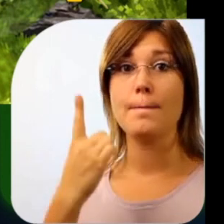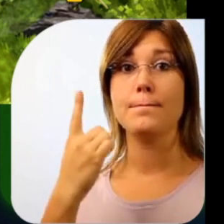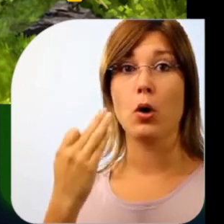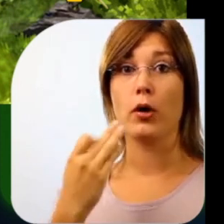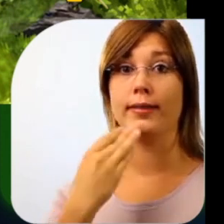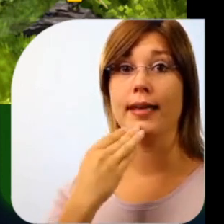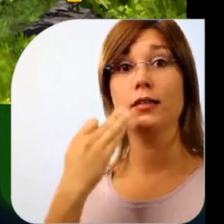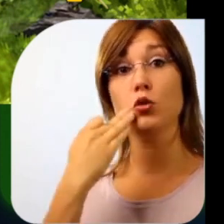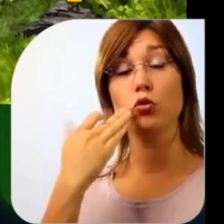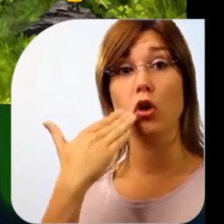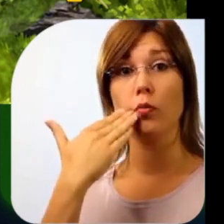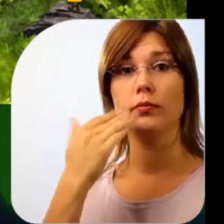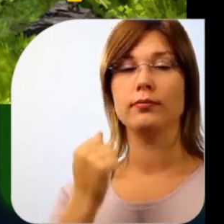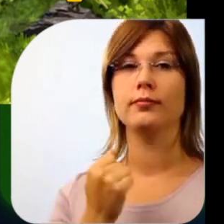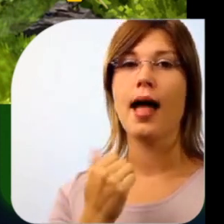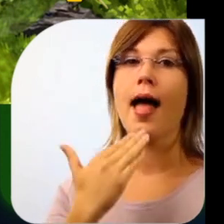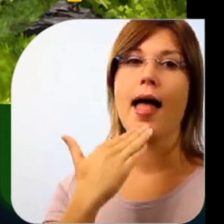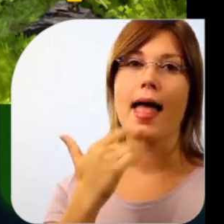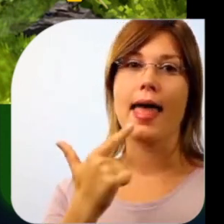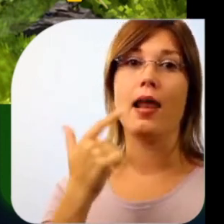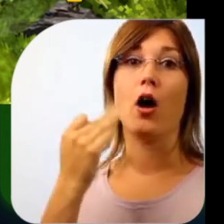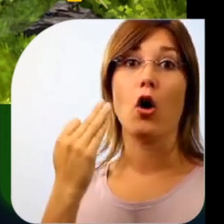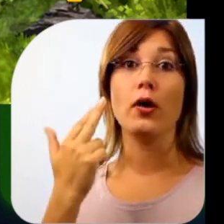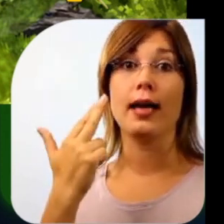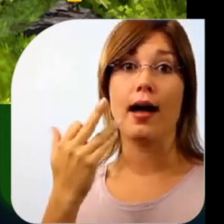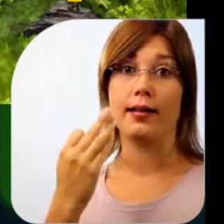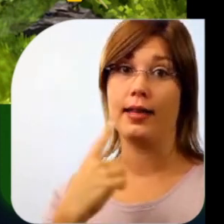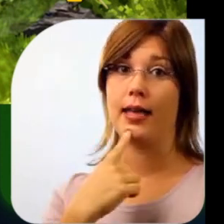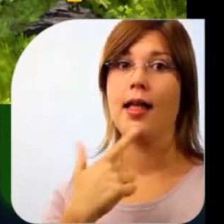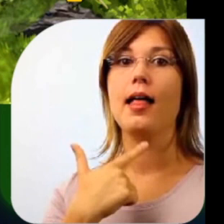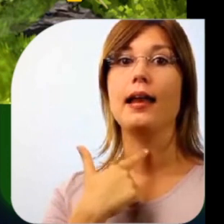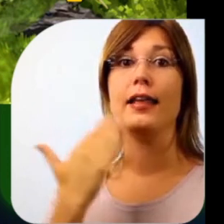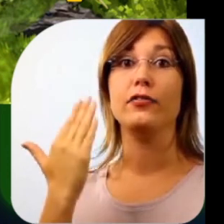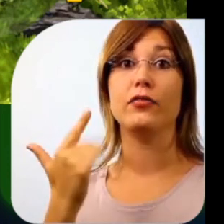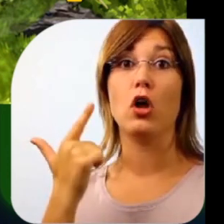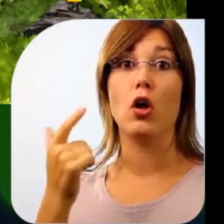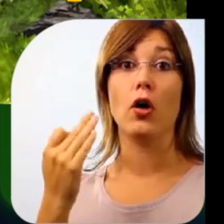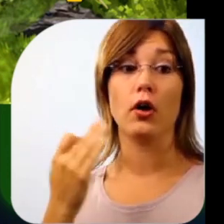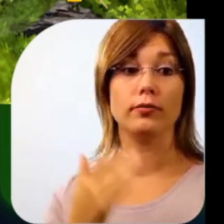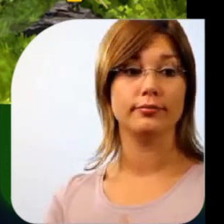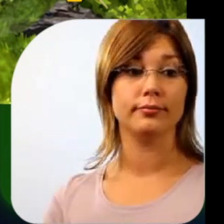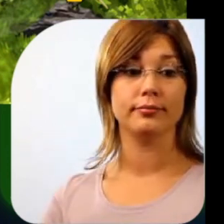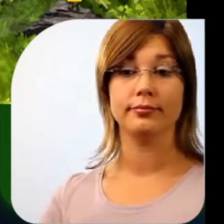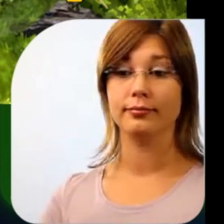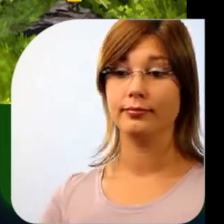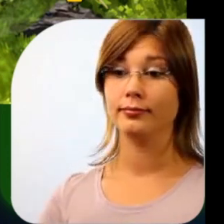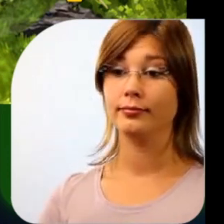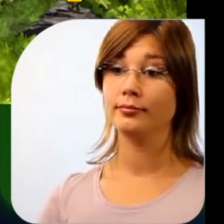Violette prenait son temps. Elle regardait les fleurs.